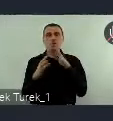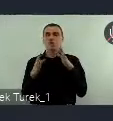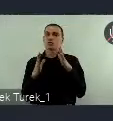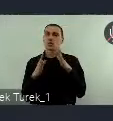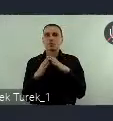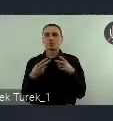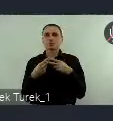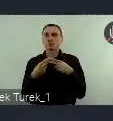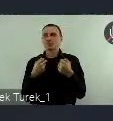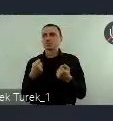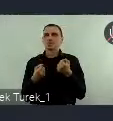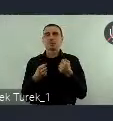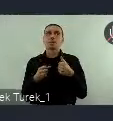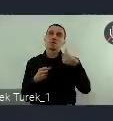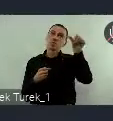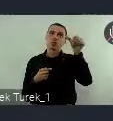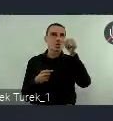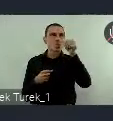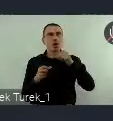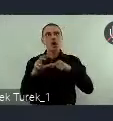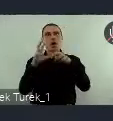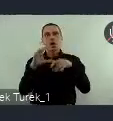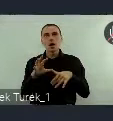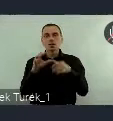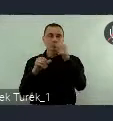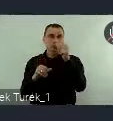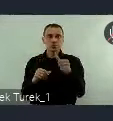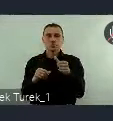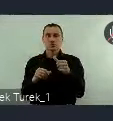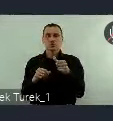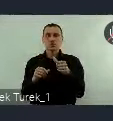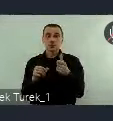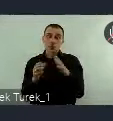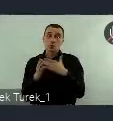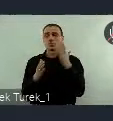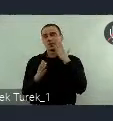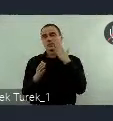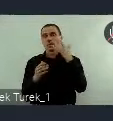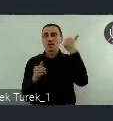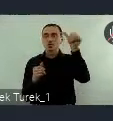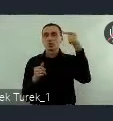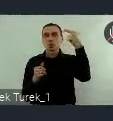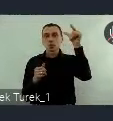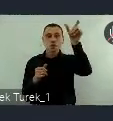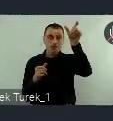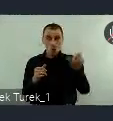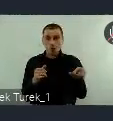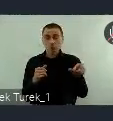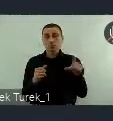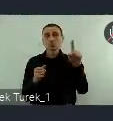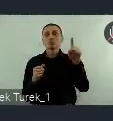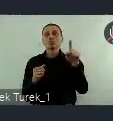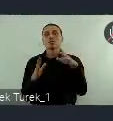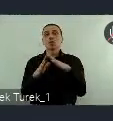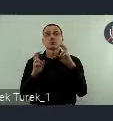więźniami pierwszego piętra Czyli ktoś kto ma problemu w poruszaniu się mieszka na pierwszym bądź wyższym piętrze bloku czteropiętrowego i dziś w